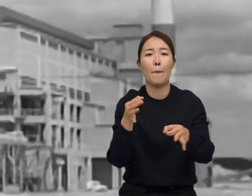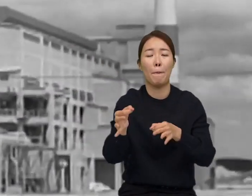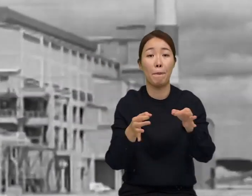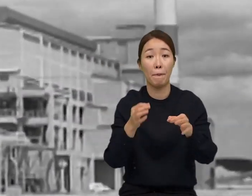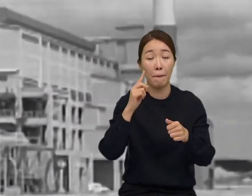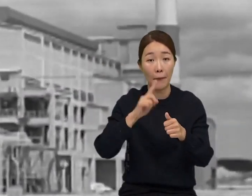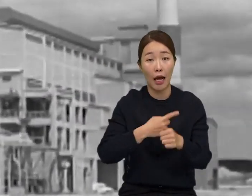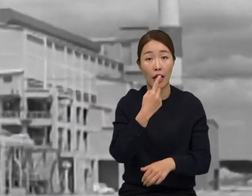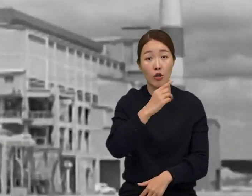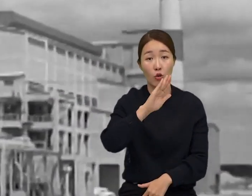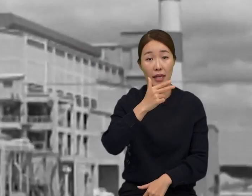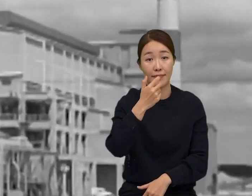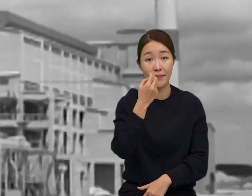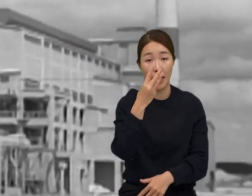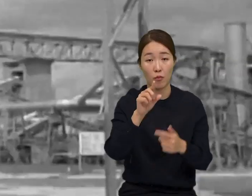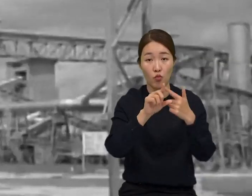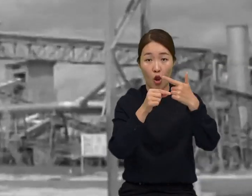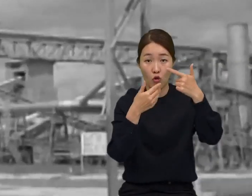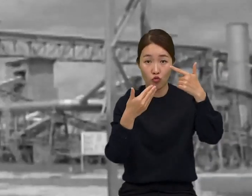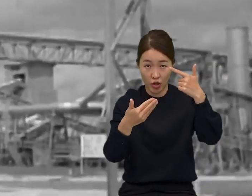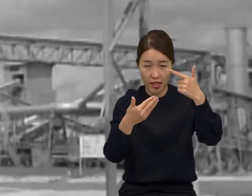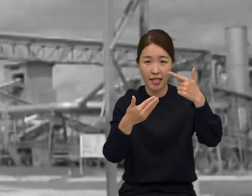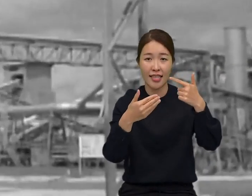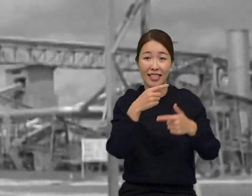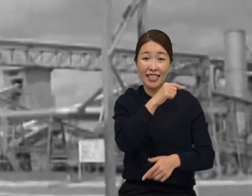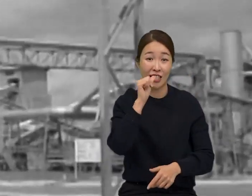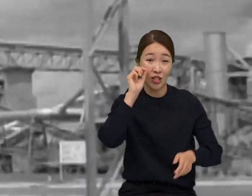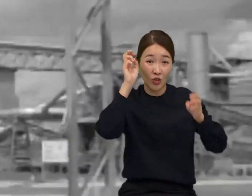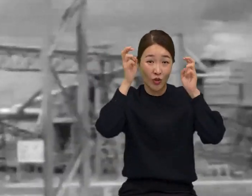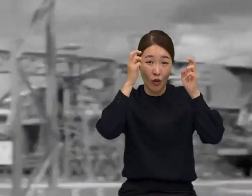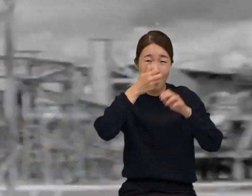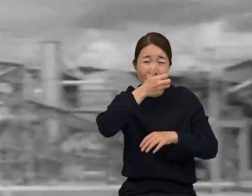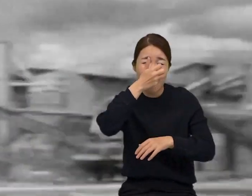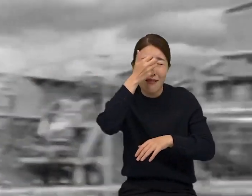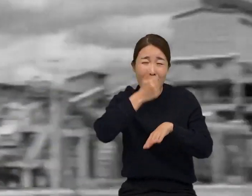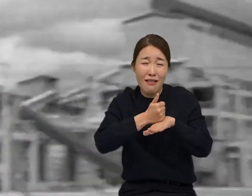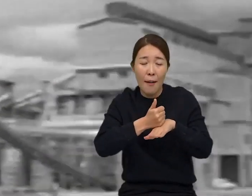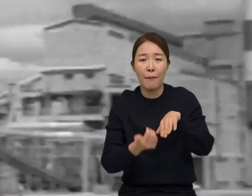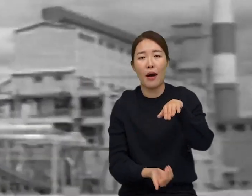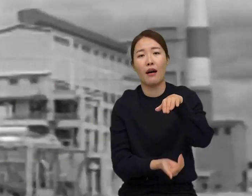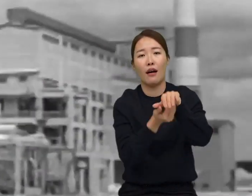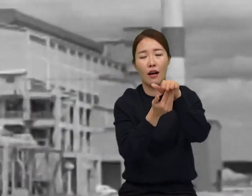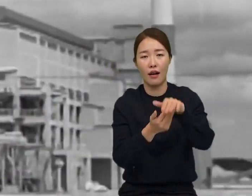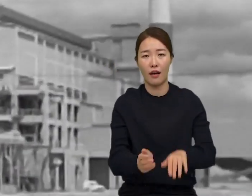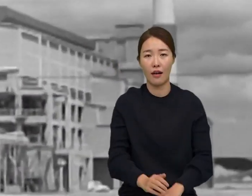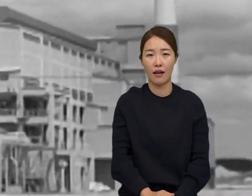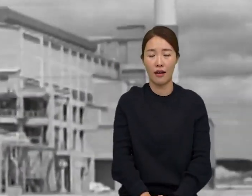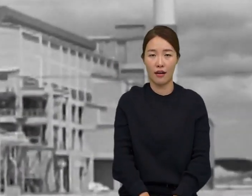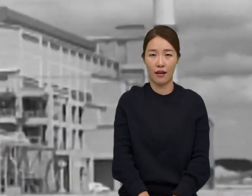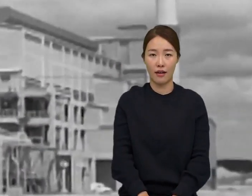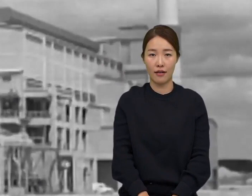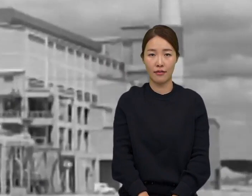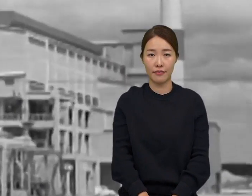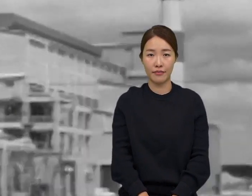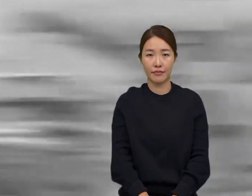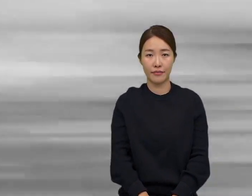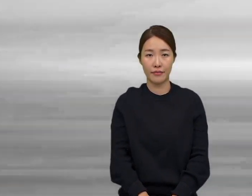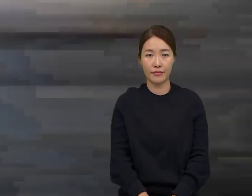그렇게 1973년 6월 9일 일관 제철소의 꿈은 현실이 됐다.